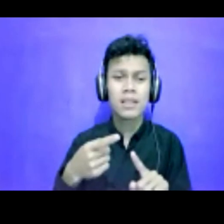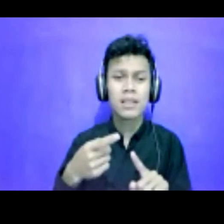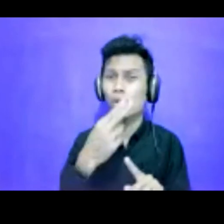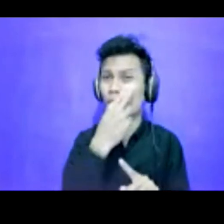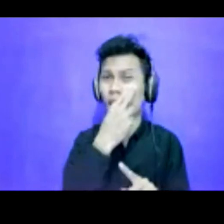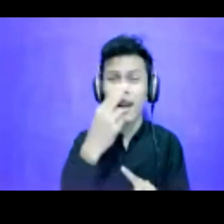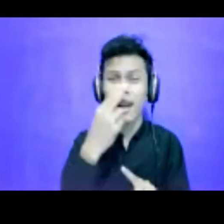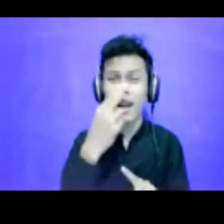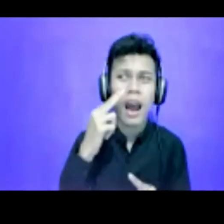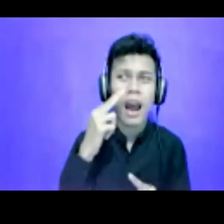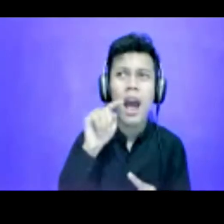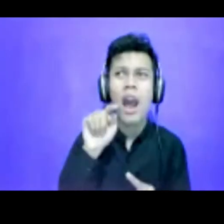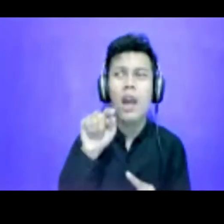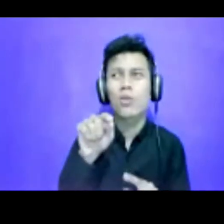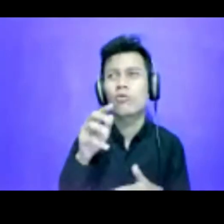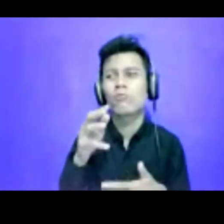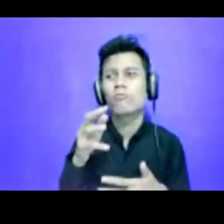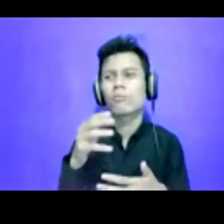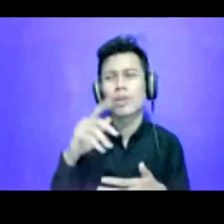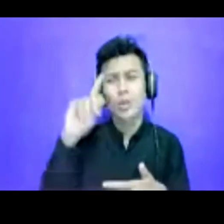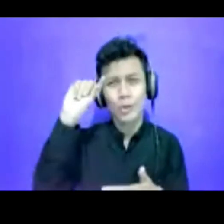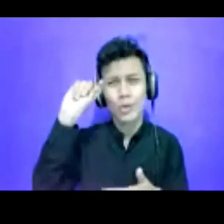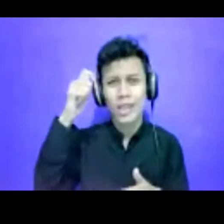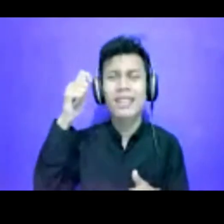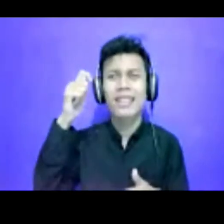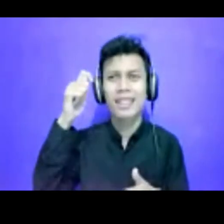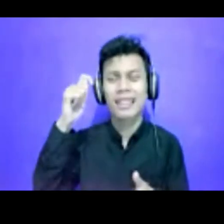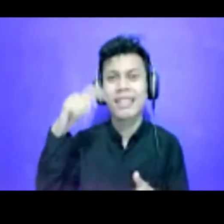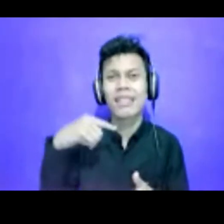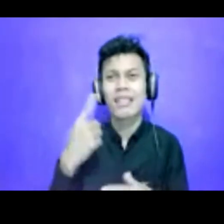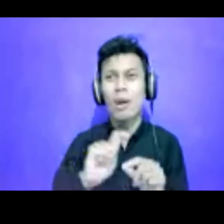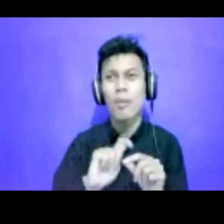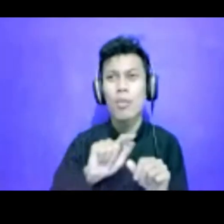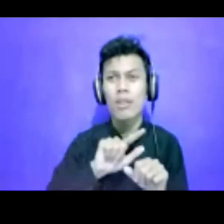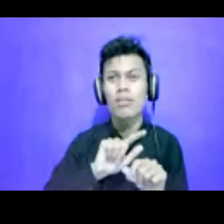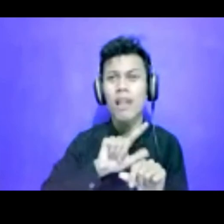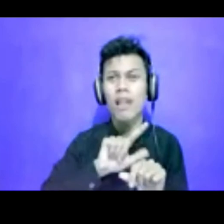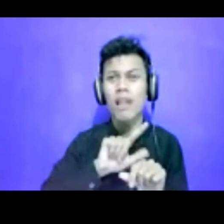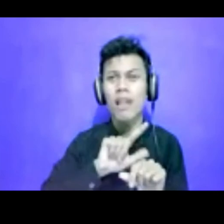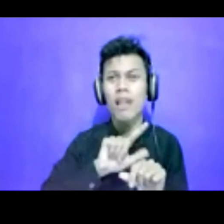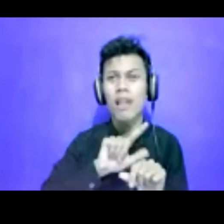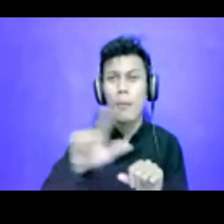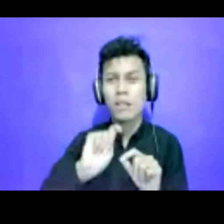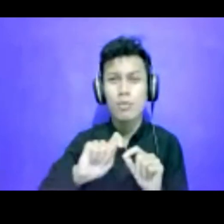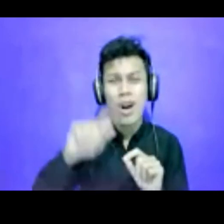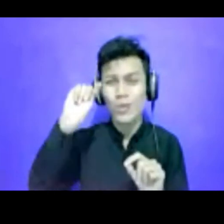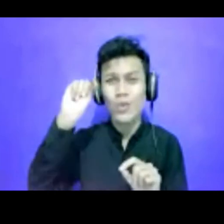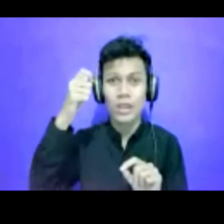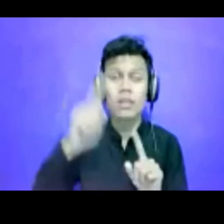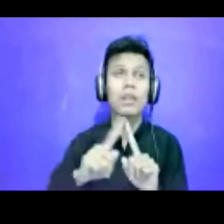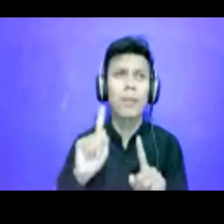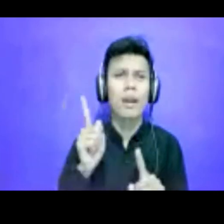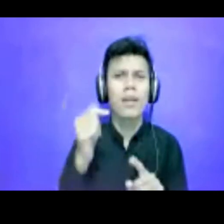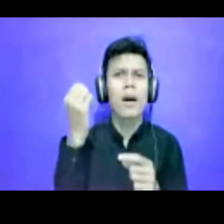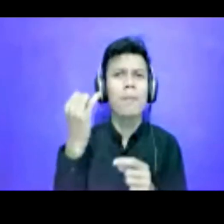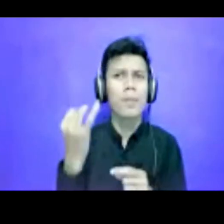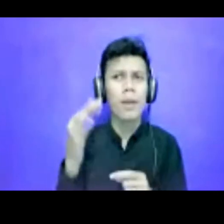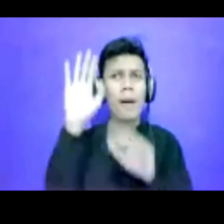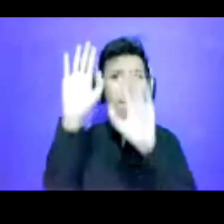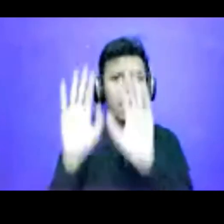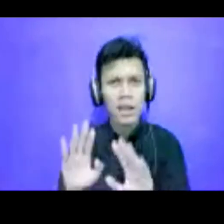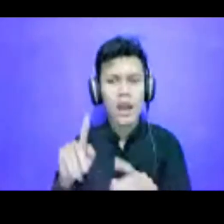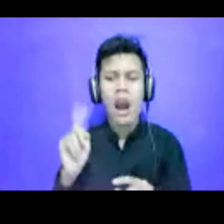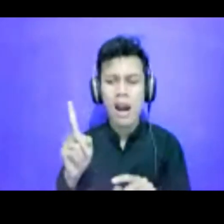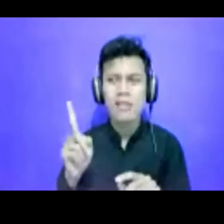tunanetra begitu, susah juga kita membuat laporannya, tapi beberapa media itu sudah menyediakan, misalnya